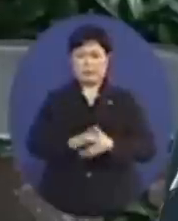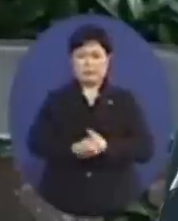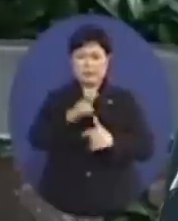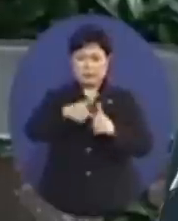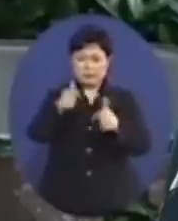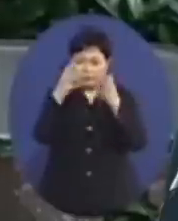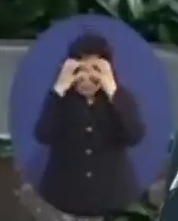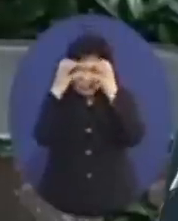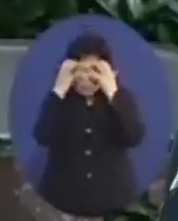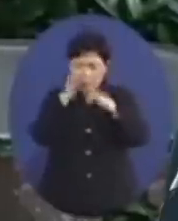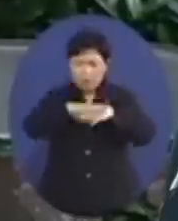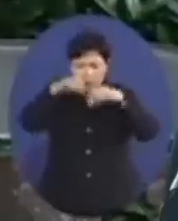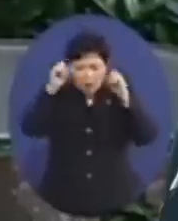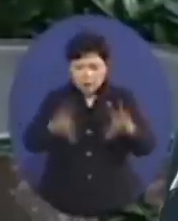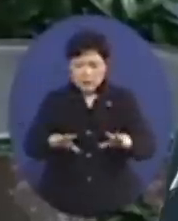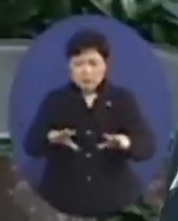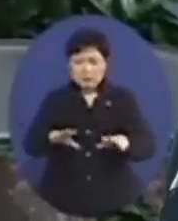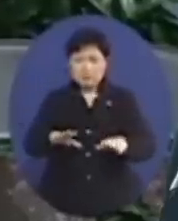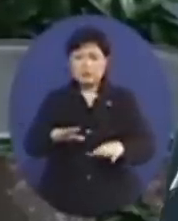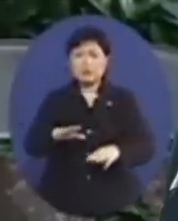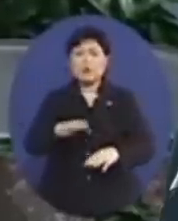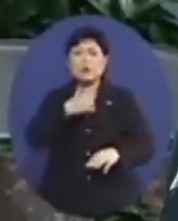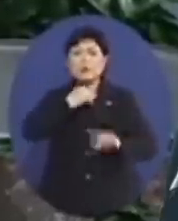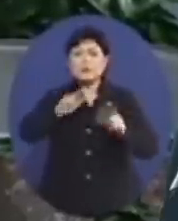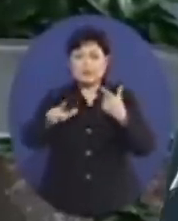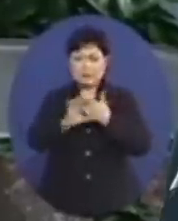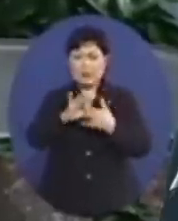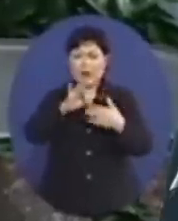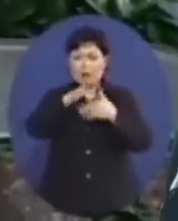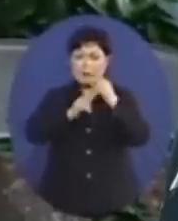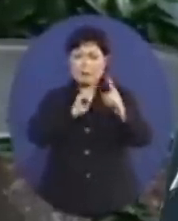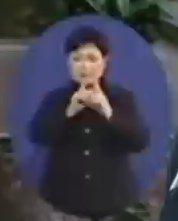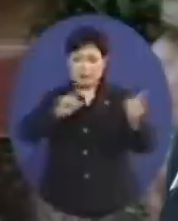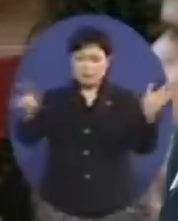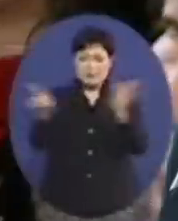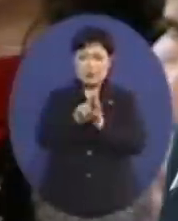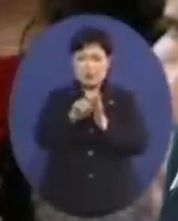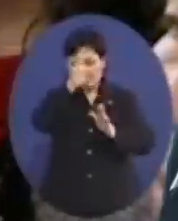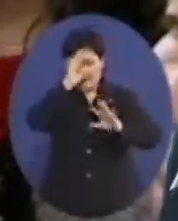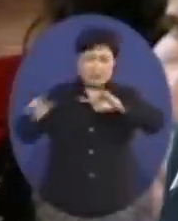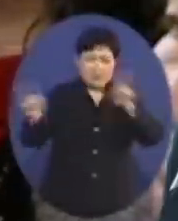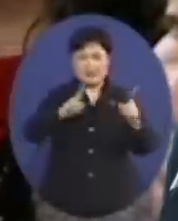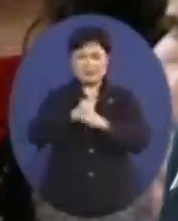예수님의 고난을 헛되게 하지 않기 위해서는 이 말씀을 믿고 나아야지.